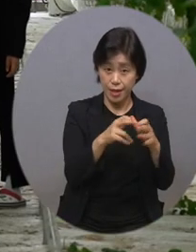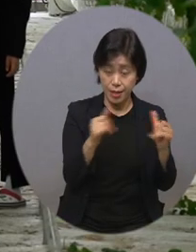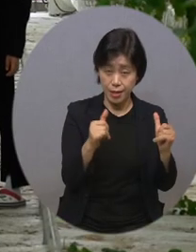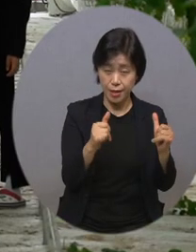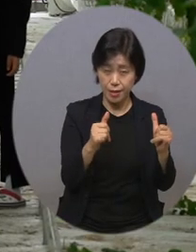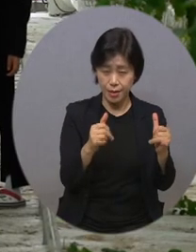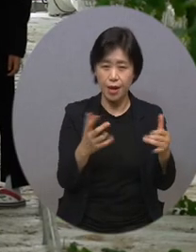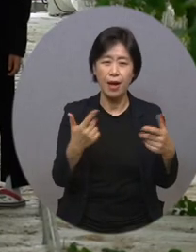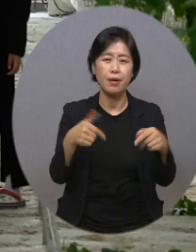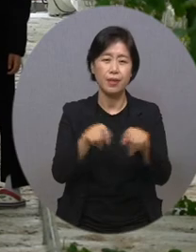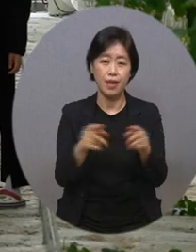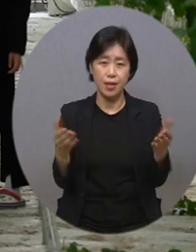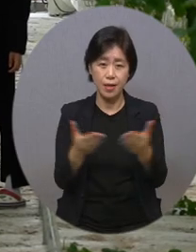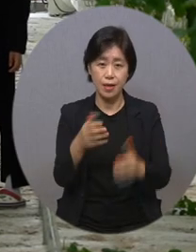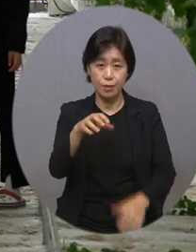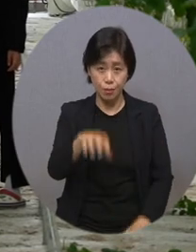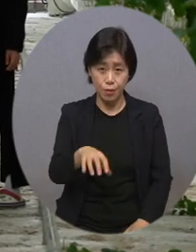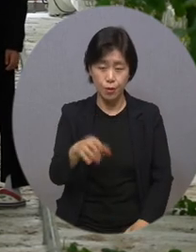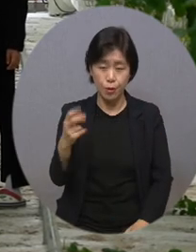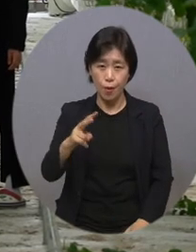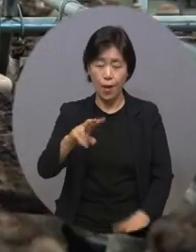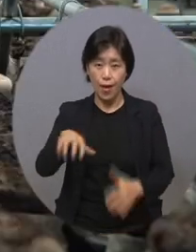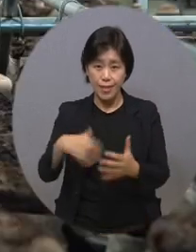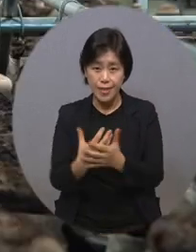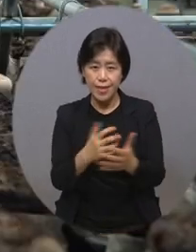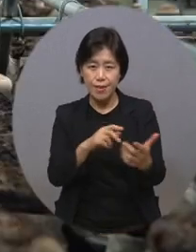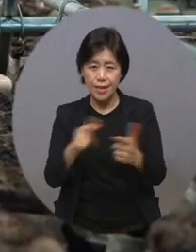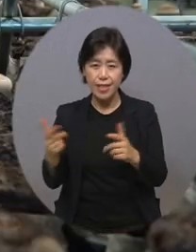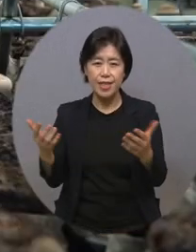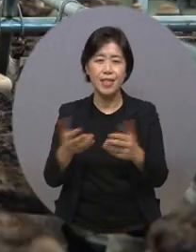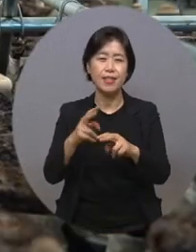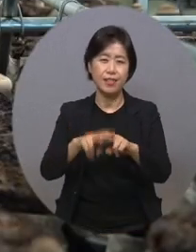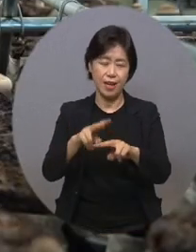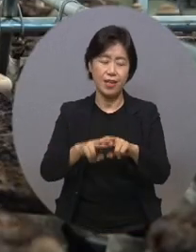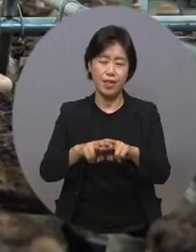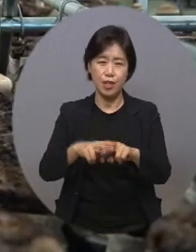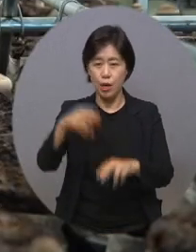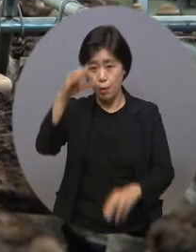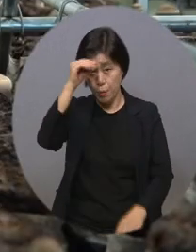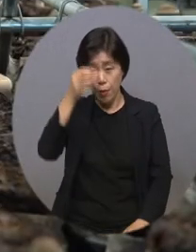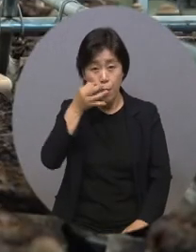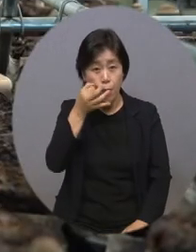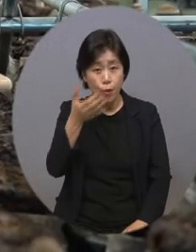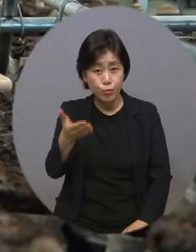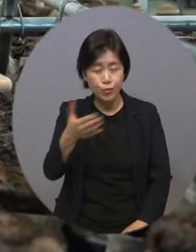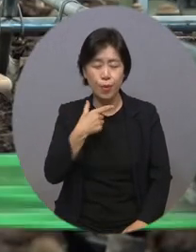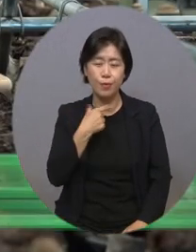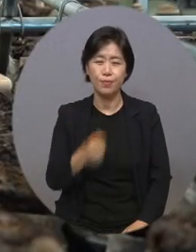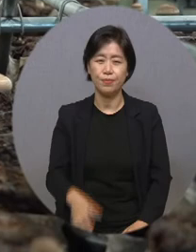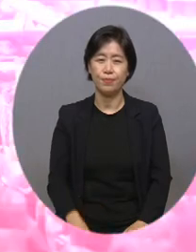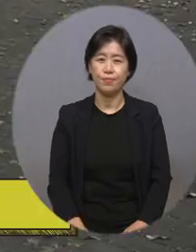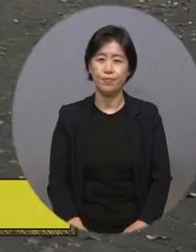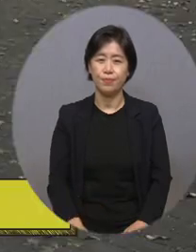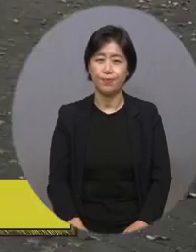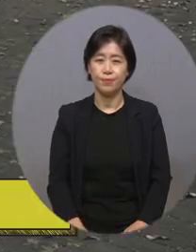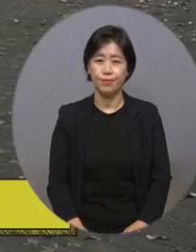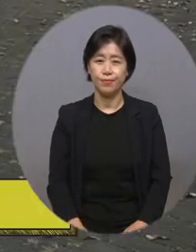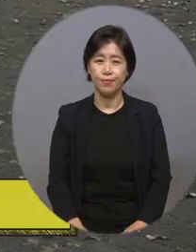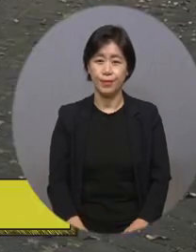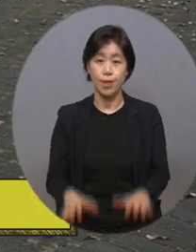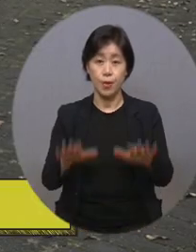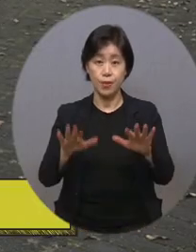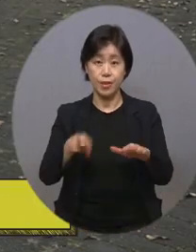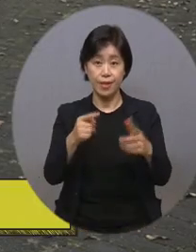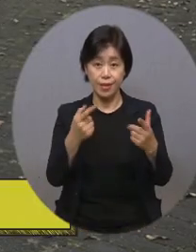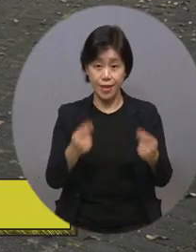양질의 일자리와 혁신적인 일자리 모델을 제시하는 모범기업이 되기를 바랍니다. 네,